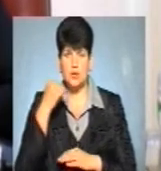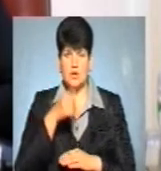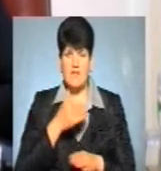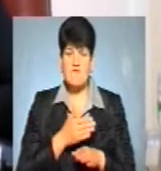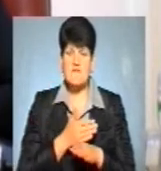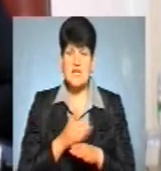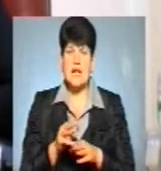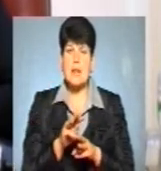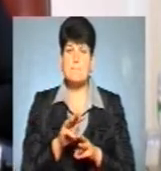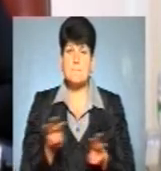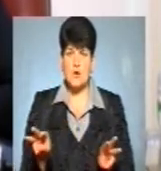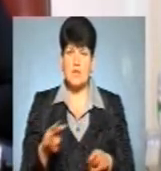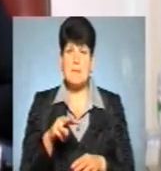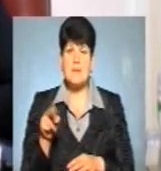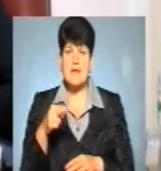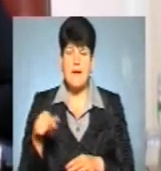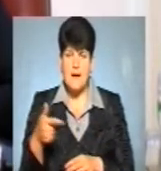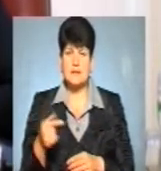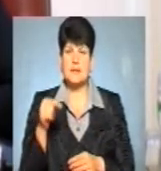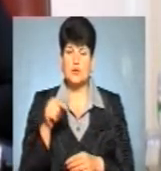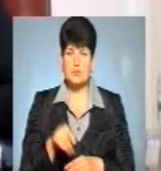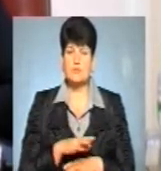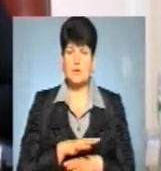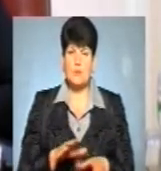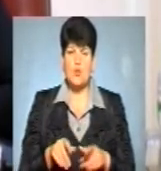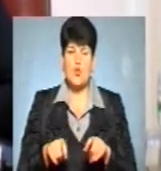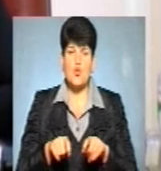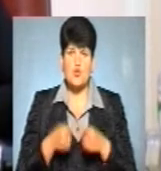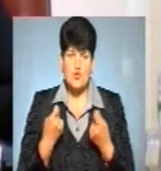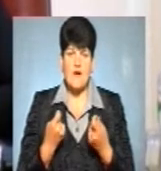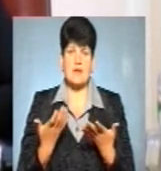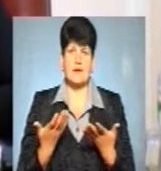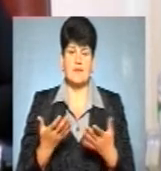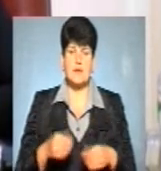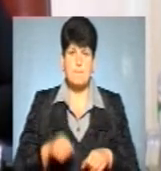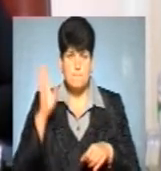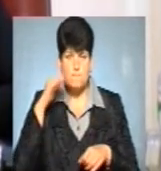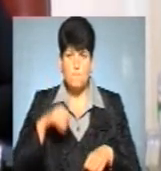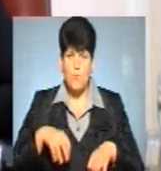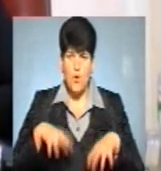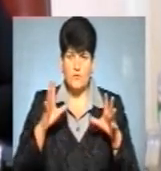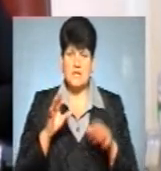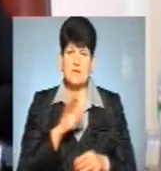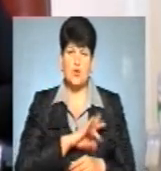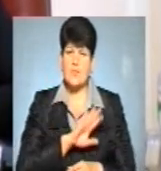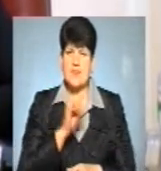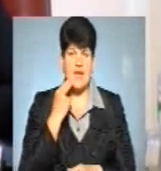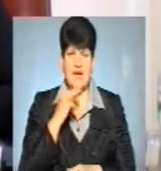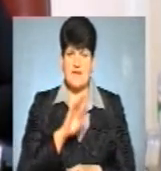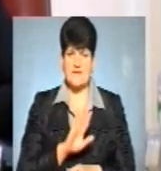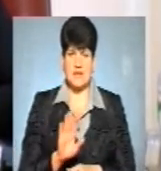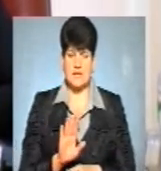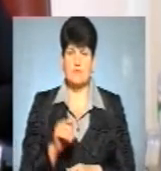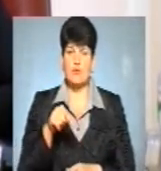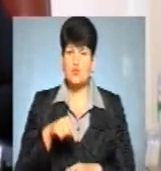мільйони. Іноді мільярди для того, щоб запобігти руйнуванням від повеней, які використовувались неефективно. Ми в